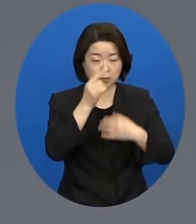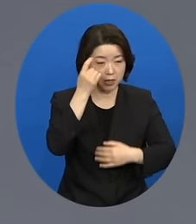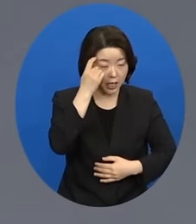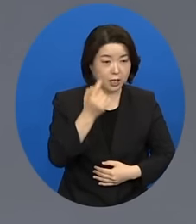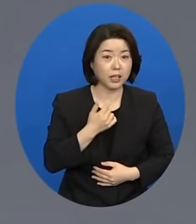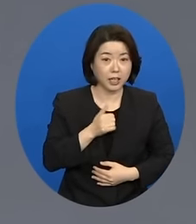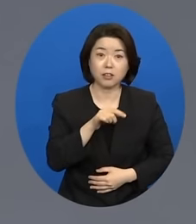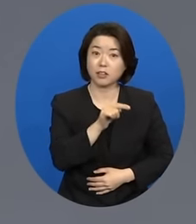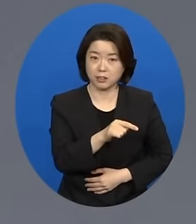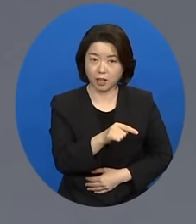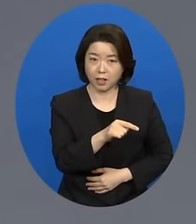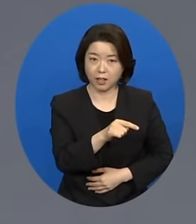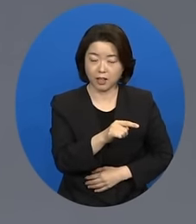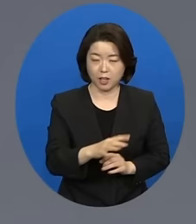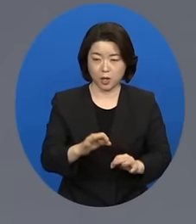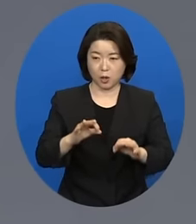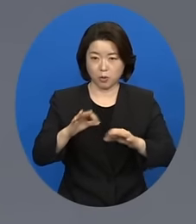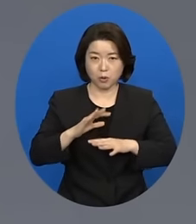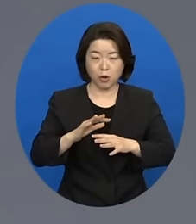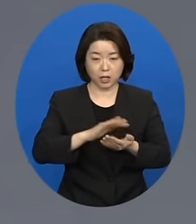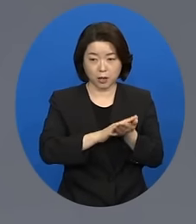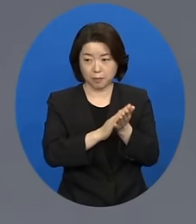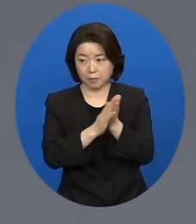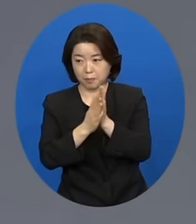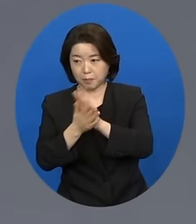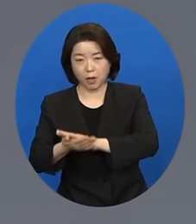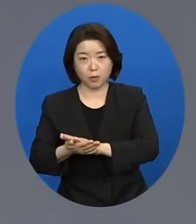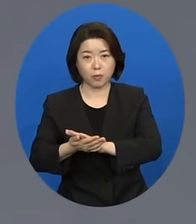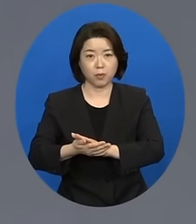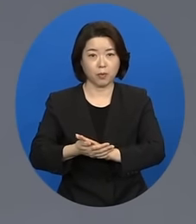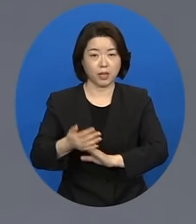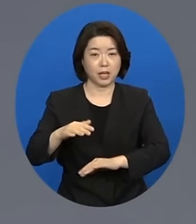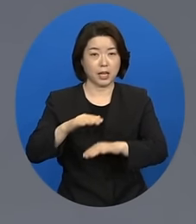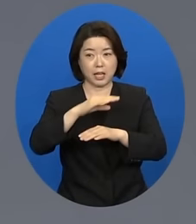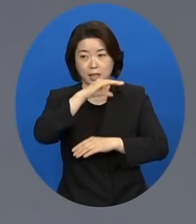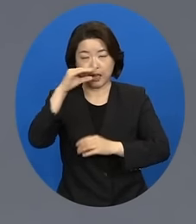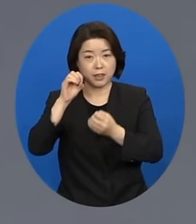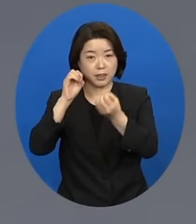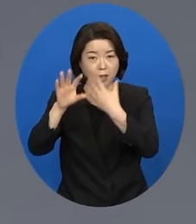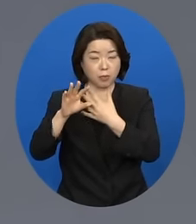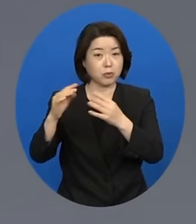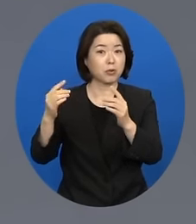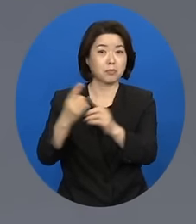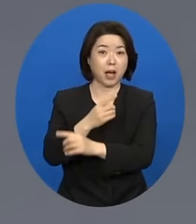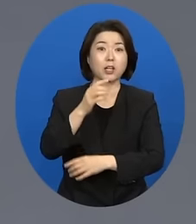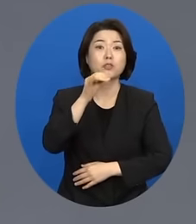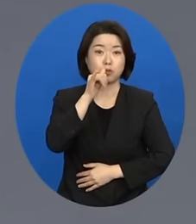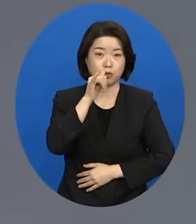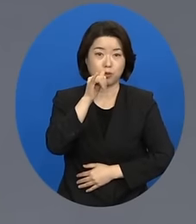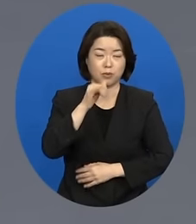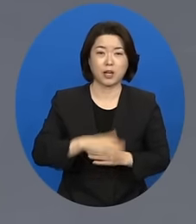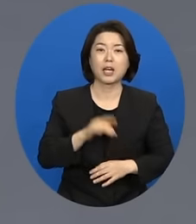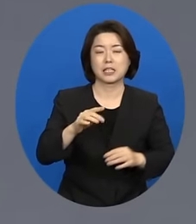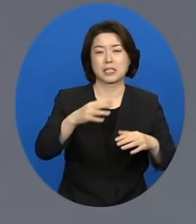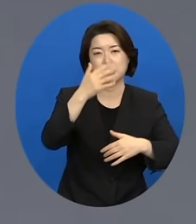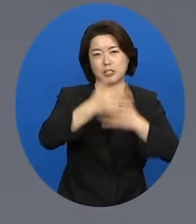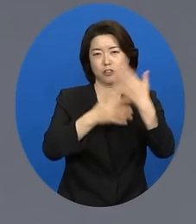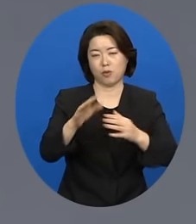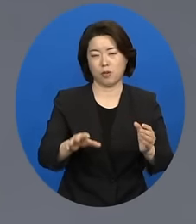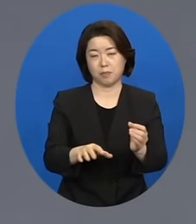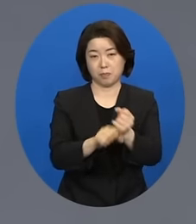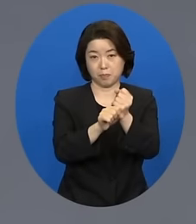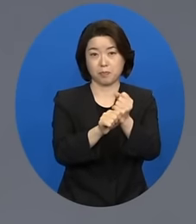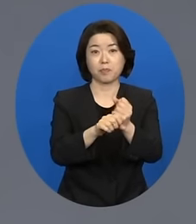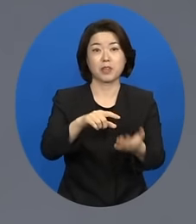놀랍게도 그것이 정답으로 바뀔 수 있다 라고 하는 메시지가 이 영화에 담겨